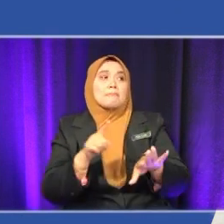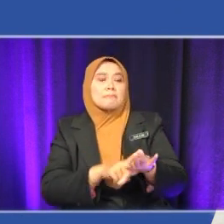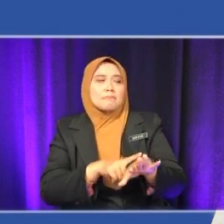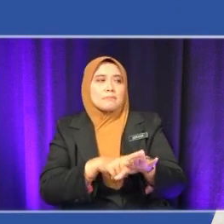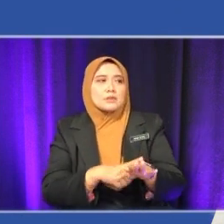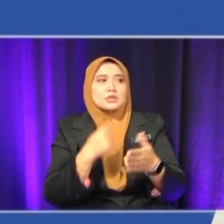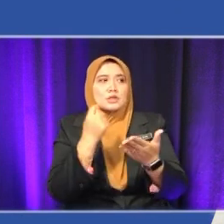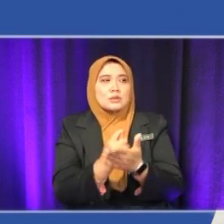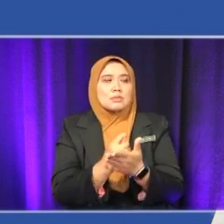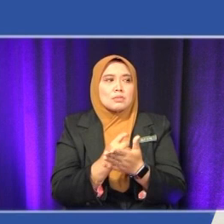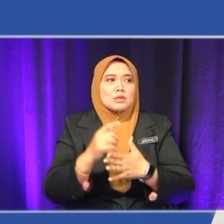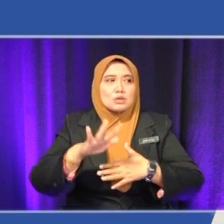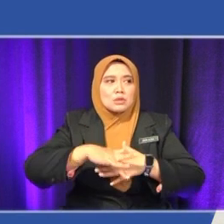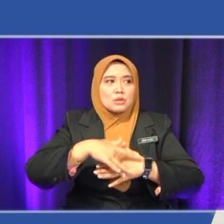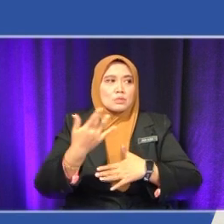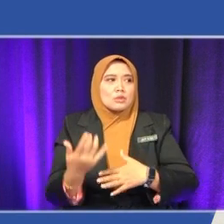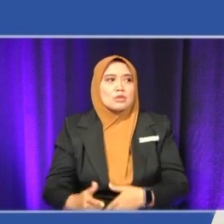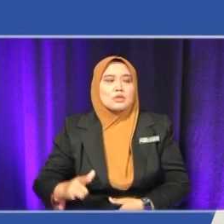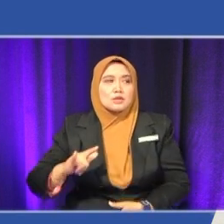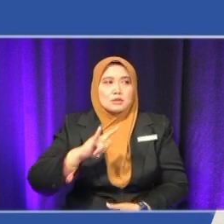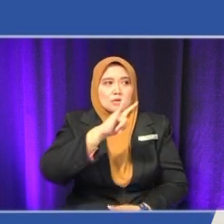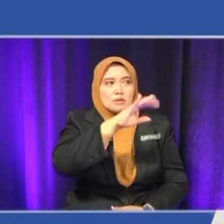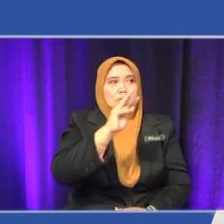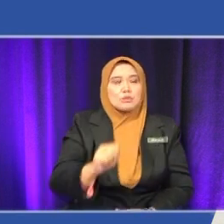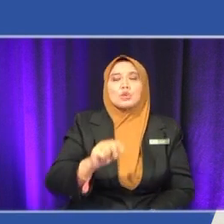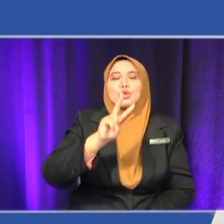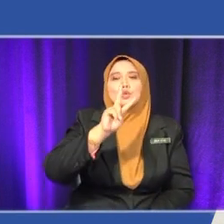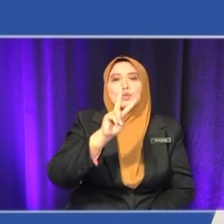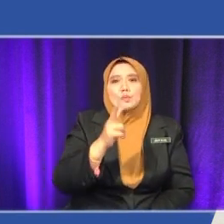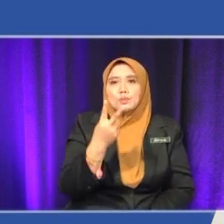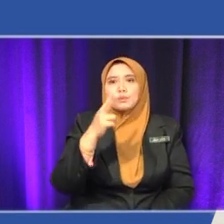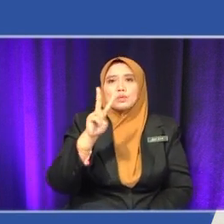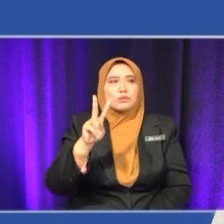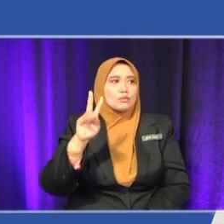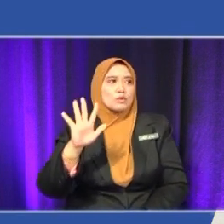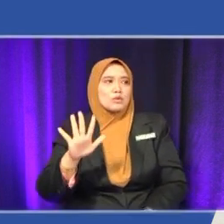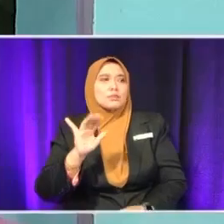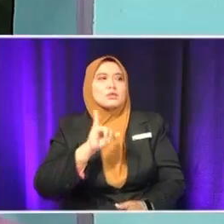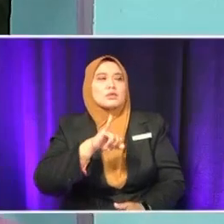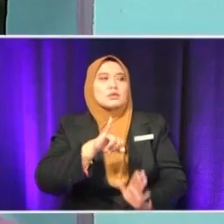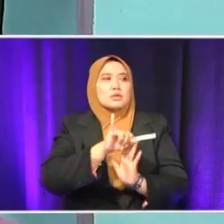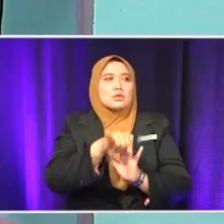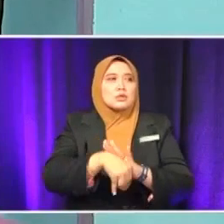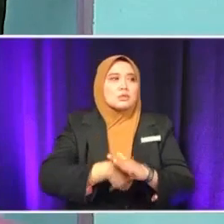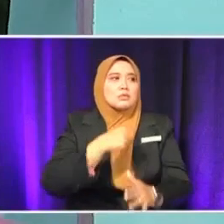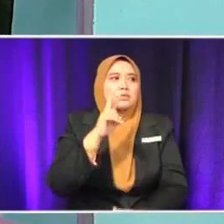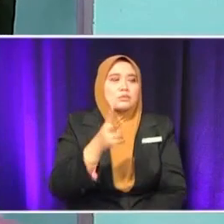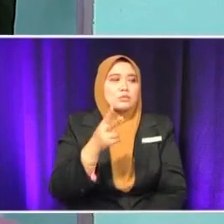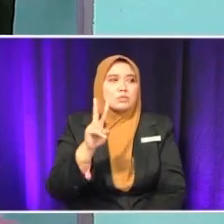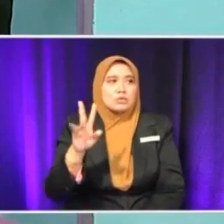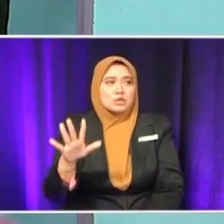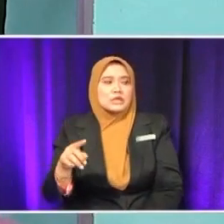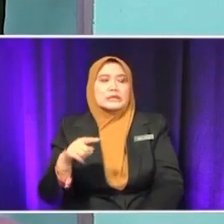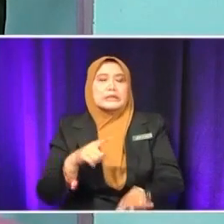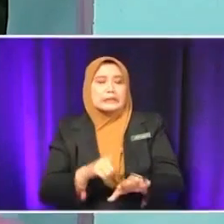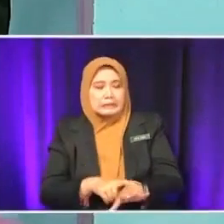ialah 12.20. 5 ya. Jadi paling awal, kalau kita tengok tadi, ini adalah pemberat terendah.